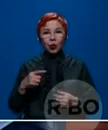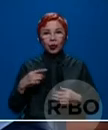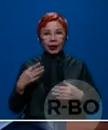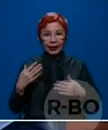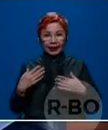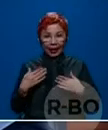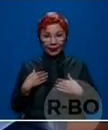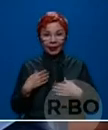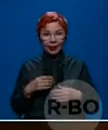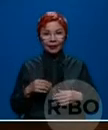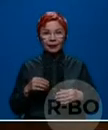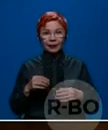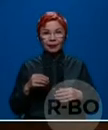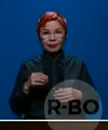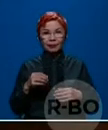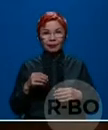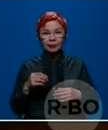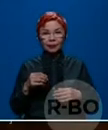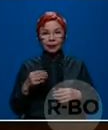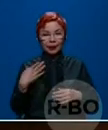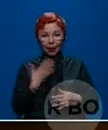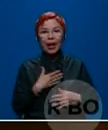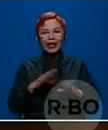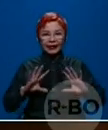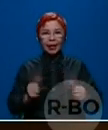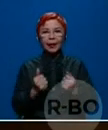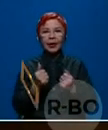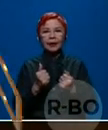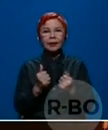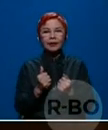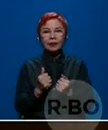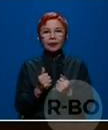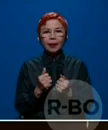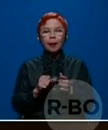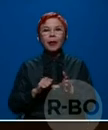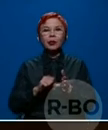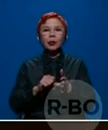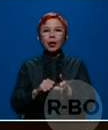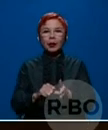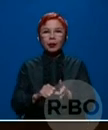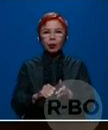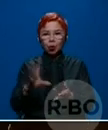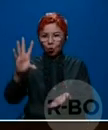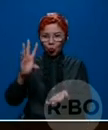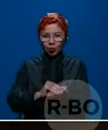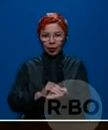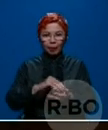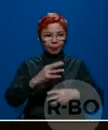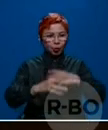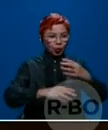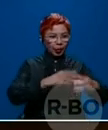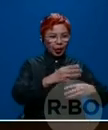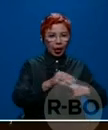kepada kami kami akan menyiapkan yang namanya bantuan modal bergulir